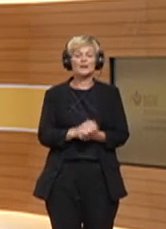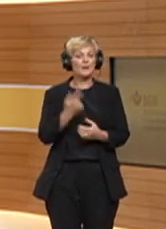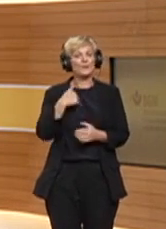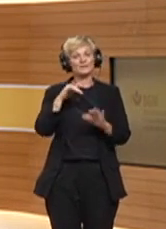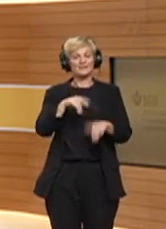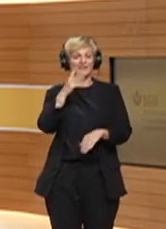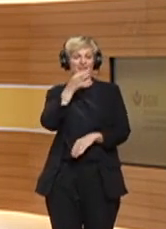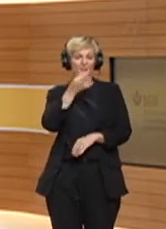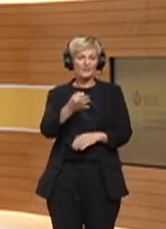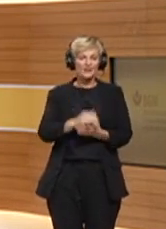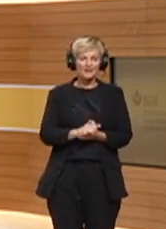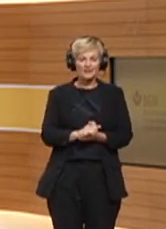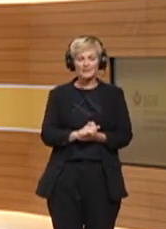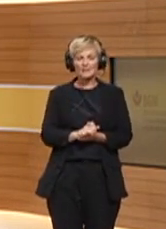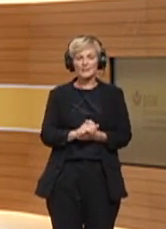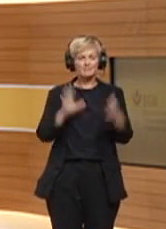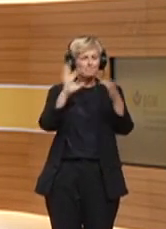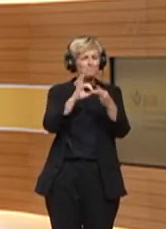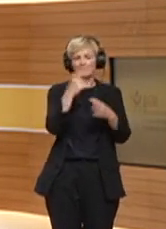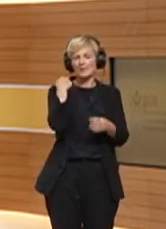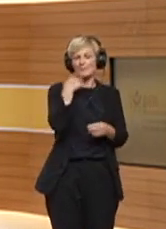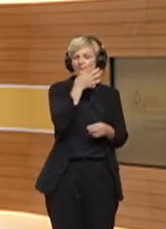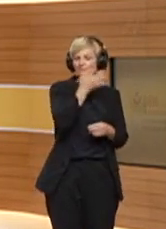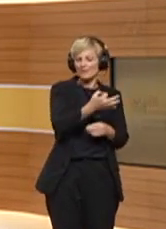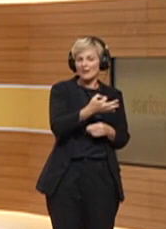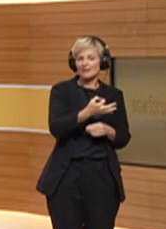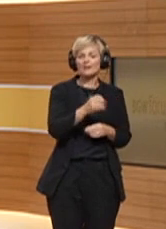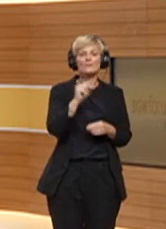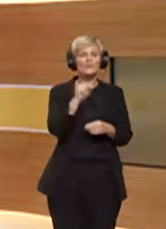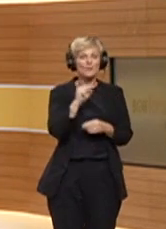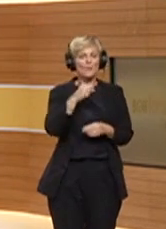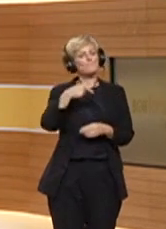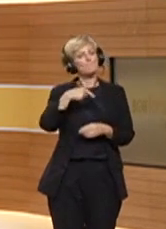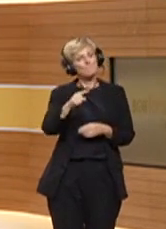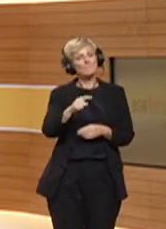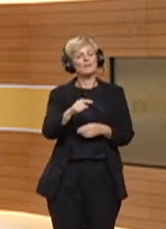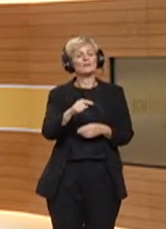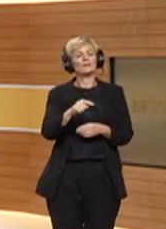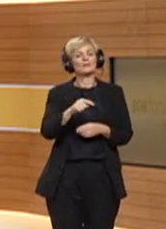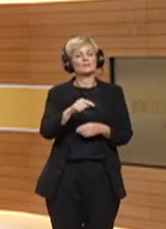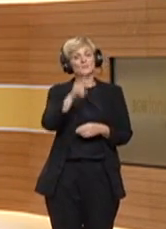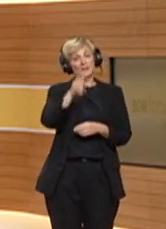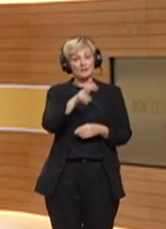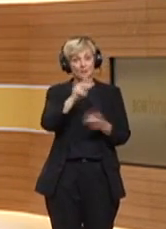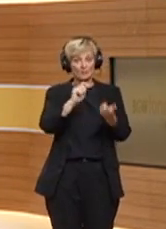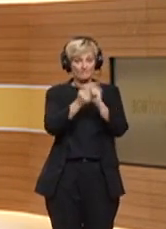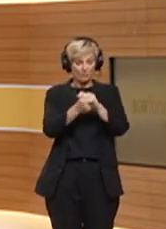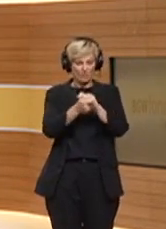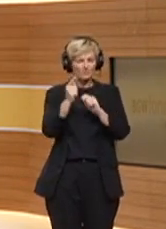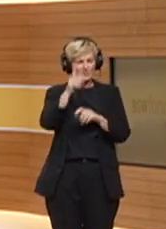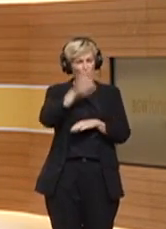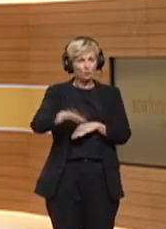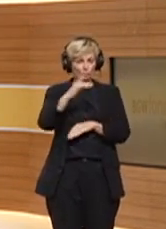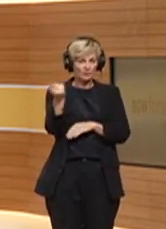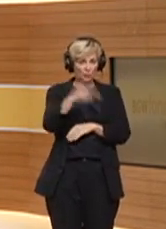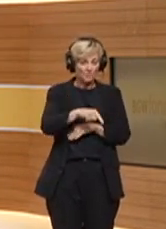hinzufügen, anknüpfend an die vorherige Frage, denn diese kritische Reform in Deutschland könnte für die Zukunft